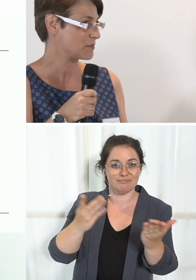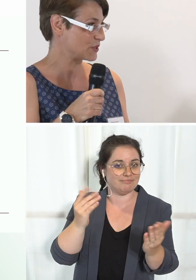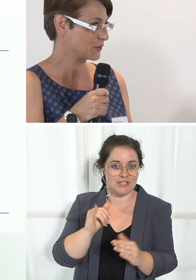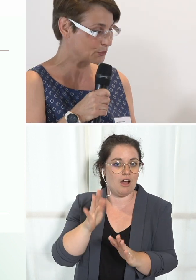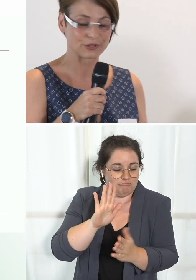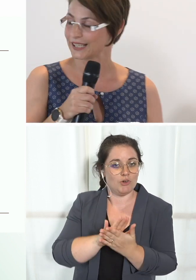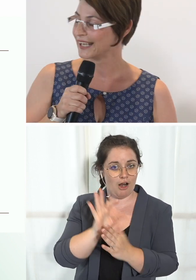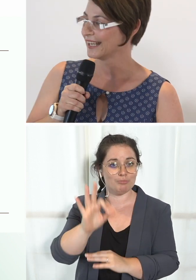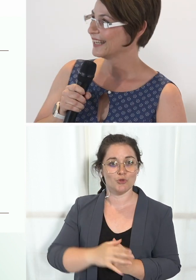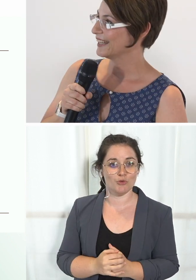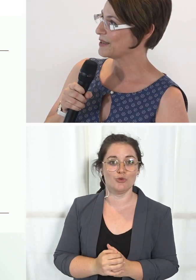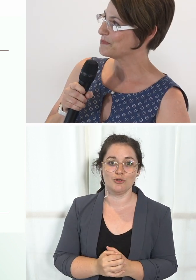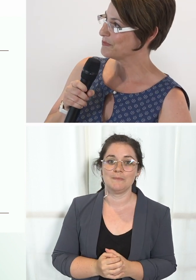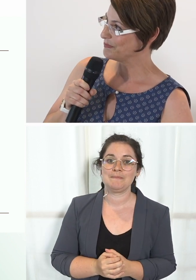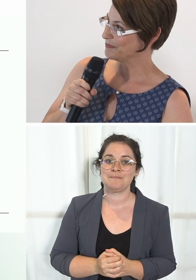es klappt gut.